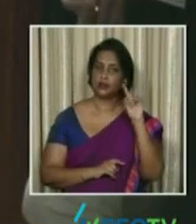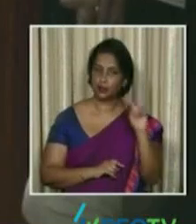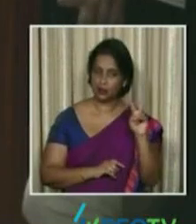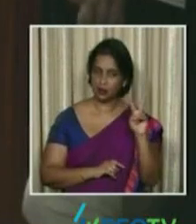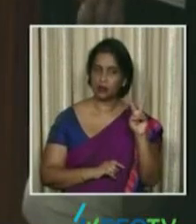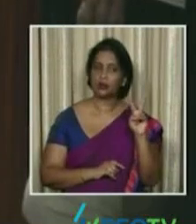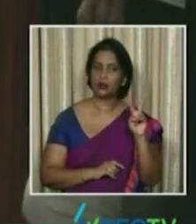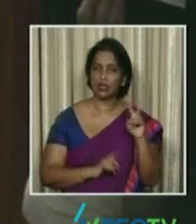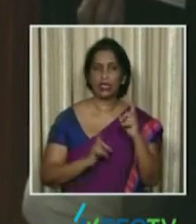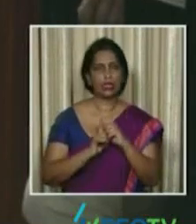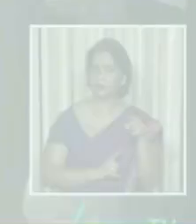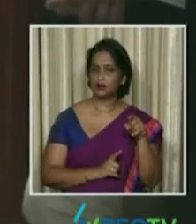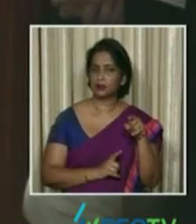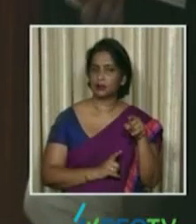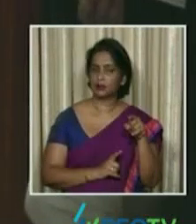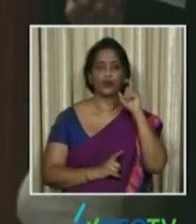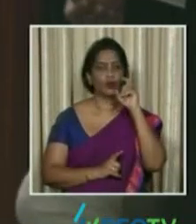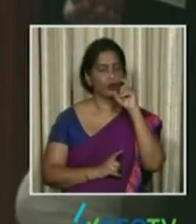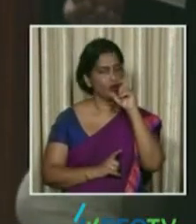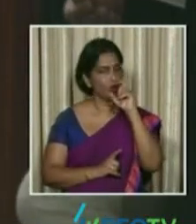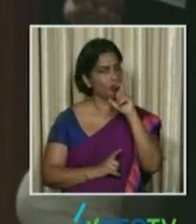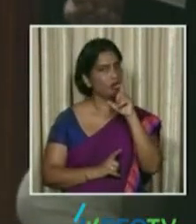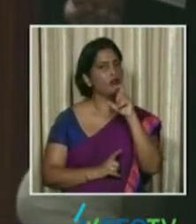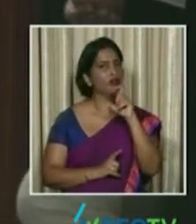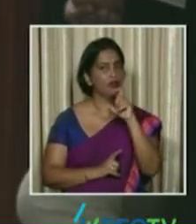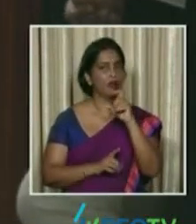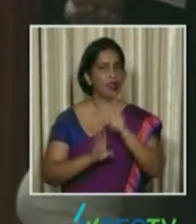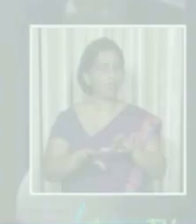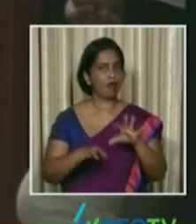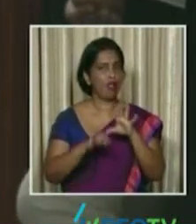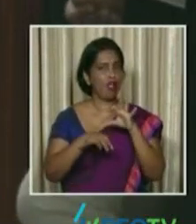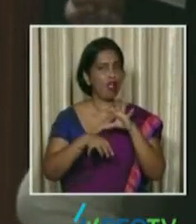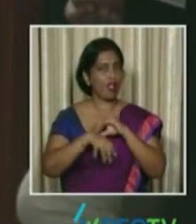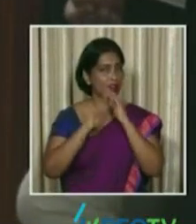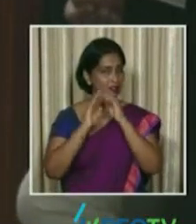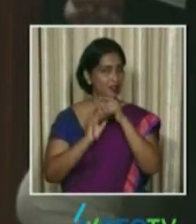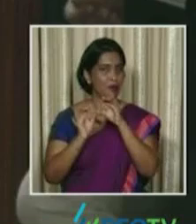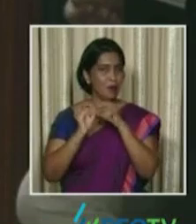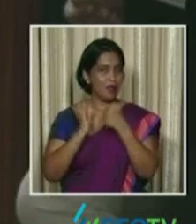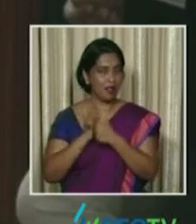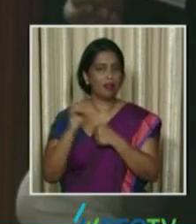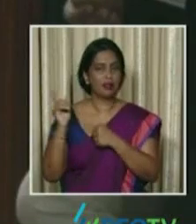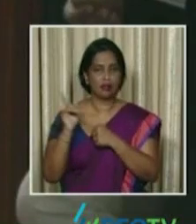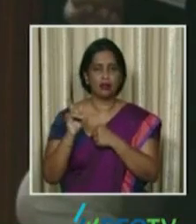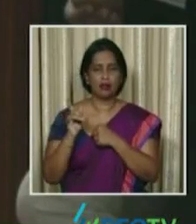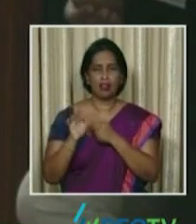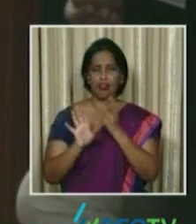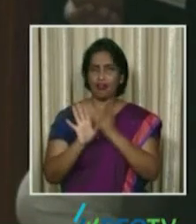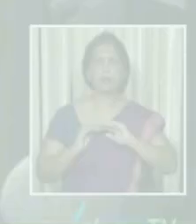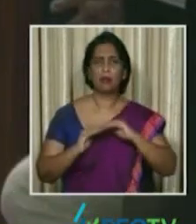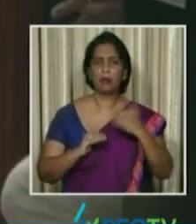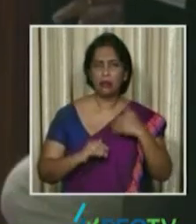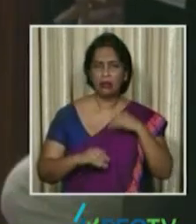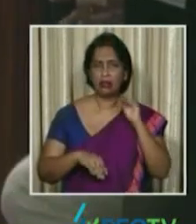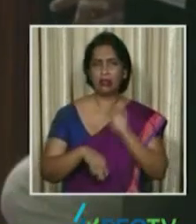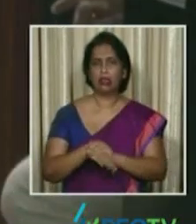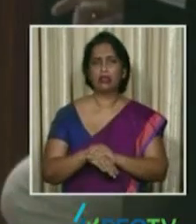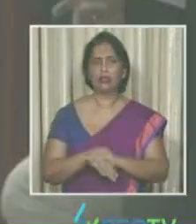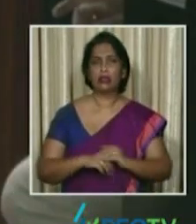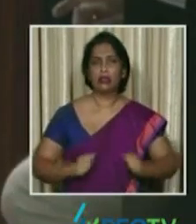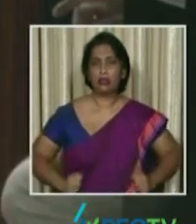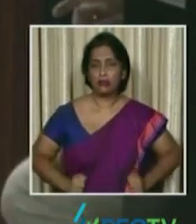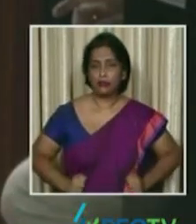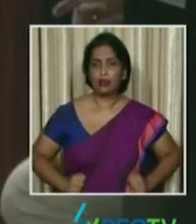2022 දෙසැම්බර් මාසයේදී කොළඹ ලේඩිරිජ් රමාරෝහලේ හම්දි කියන අවුරුදු 3ක දරුවක්ගේ වකුගඩු